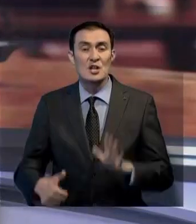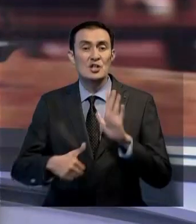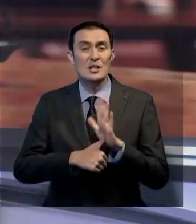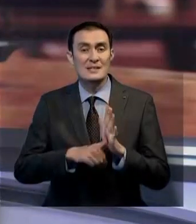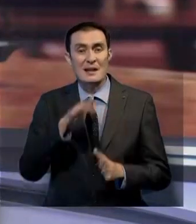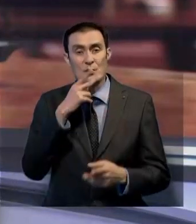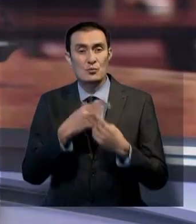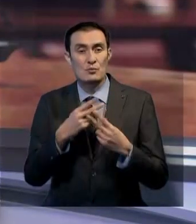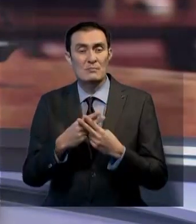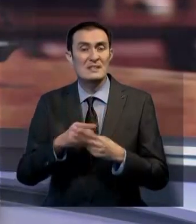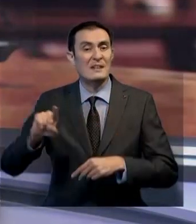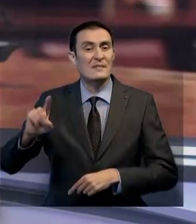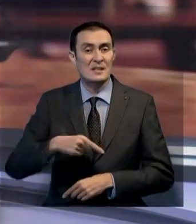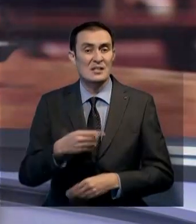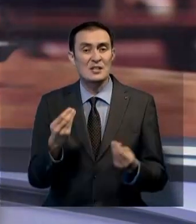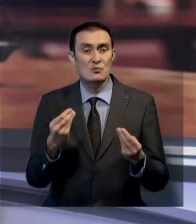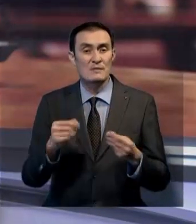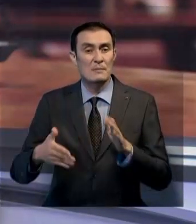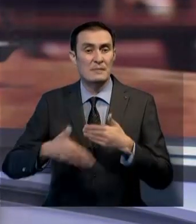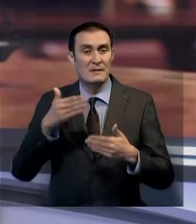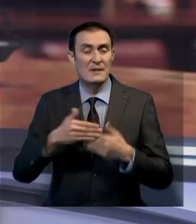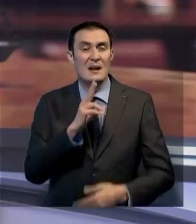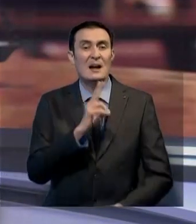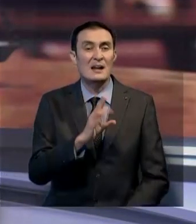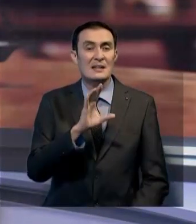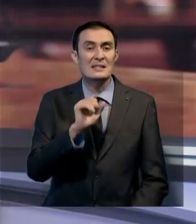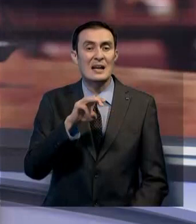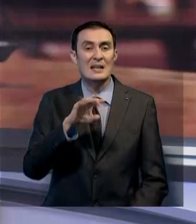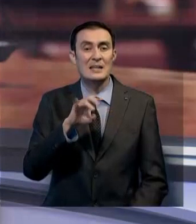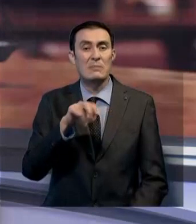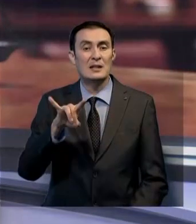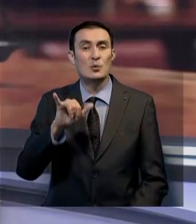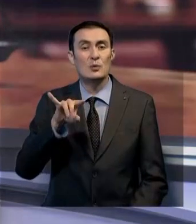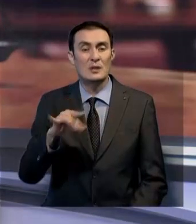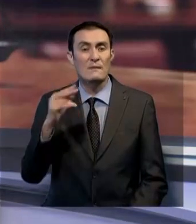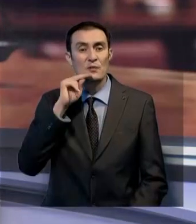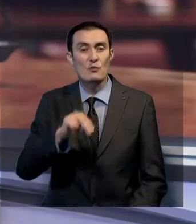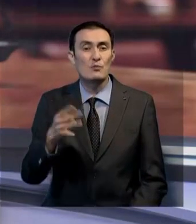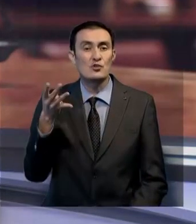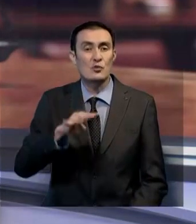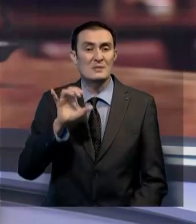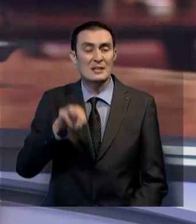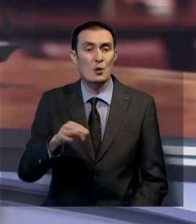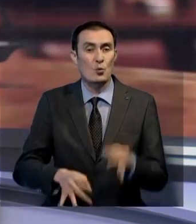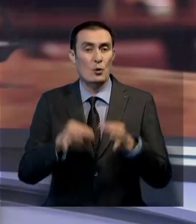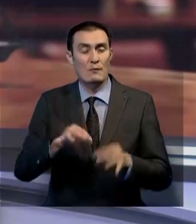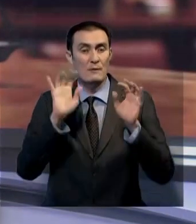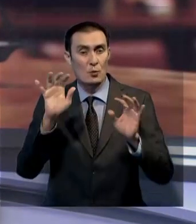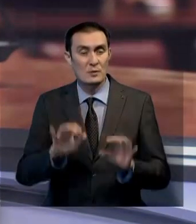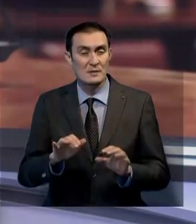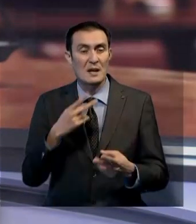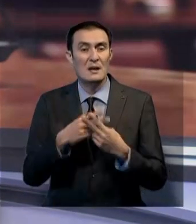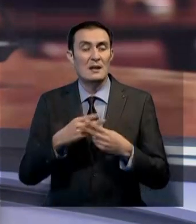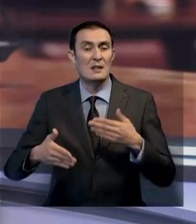6 годам лишения свободы с конфискацией имущества приговорили Кайрата Сатыбалдыоглу. Его признали виновным по 4 статьям Уголовного кодекса.